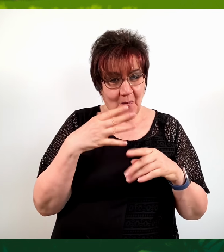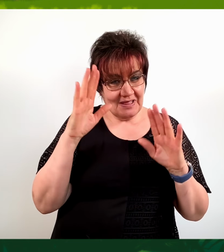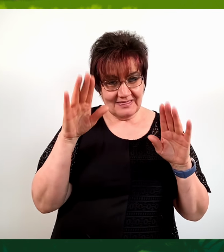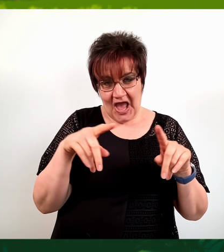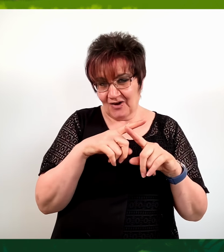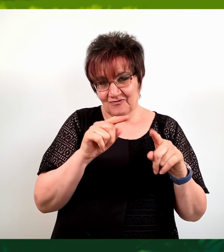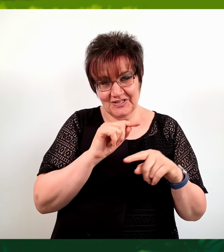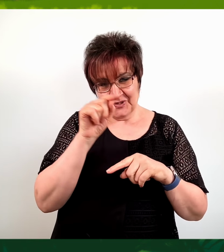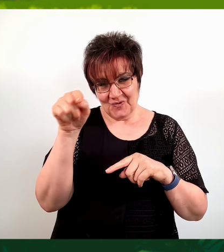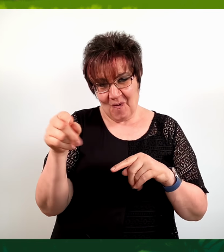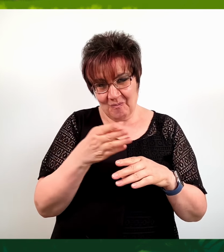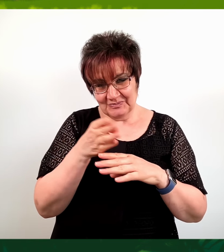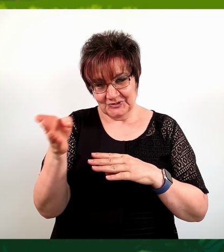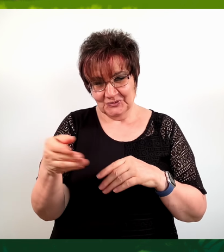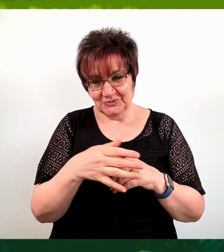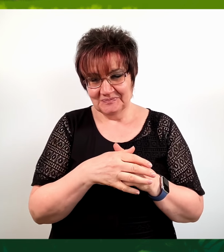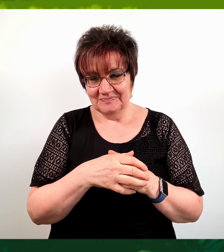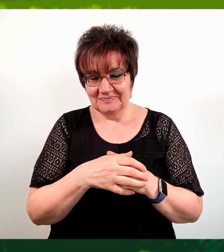kommen und euch besuchen.